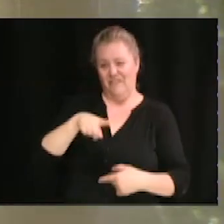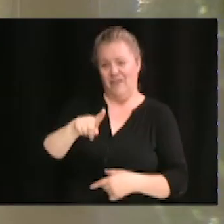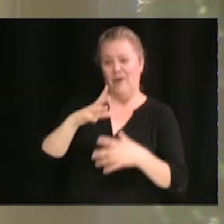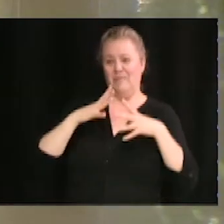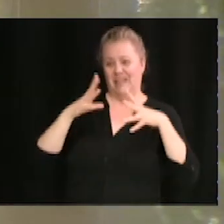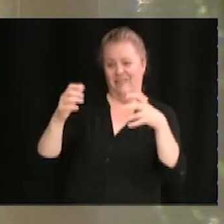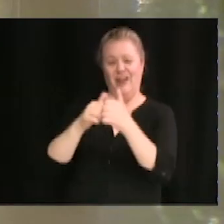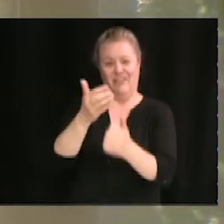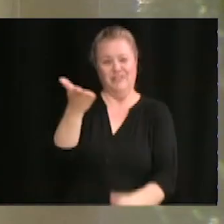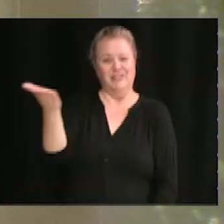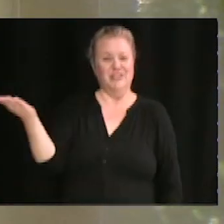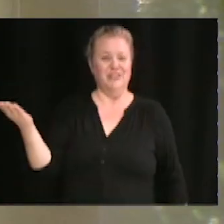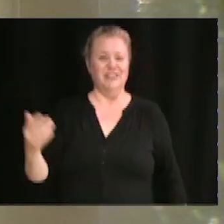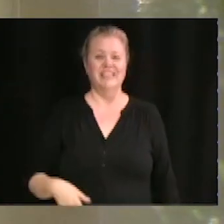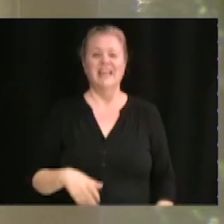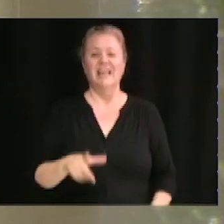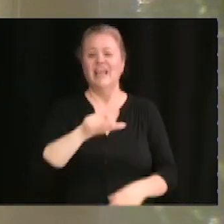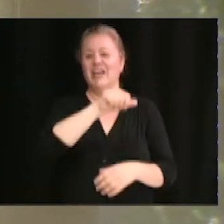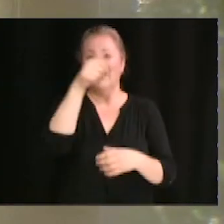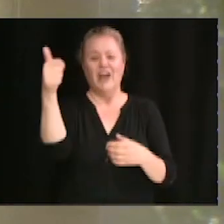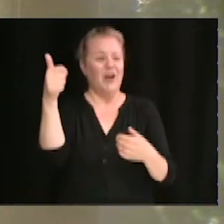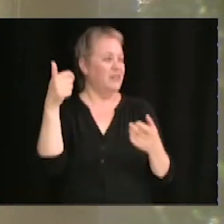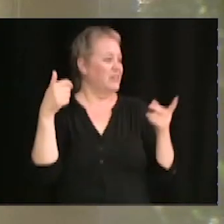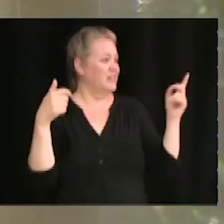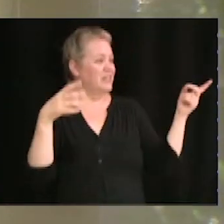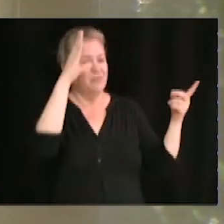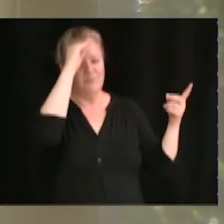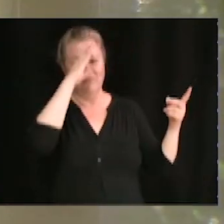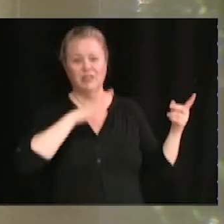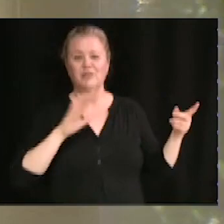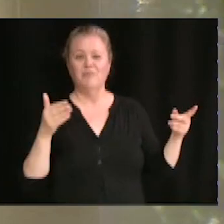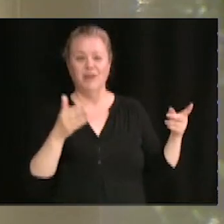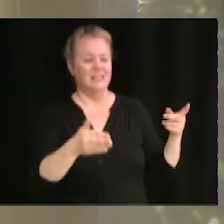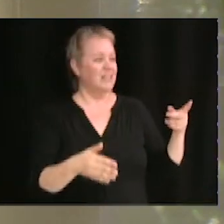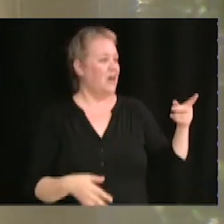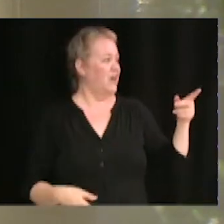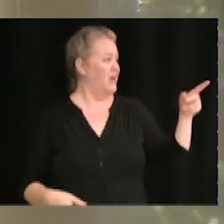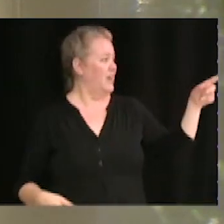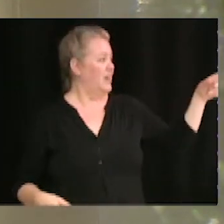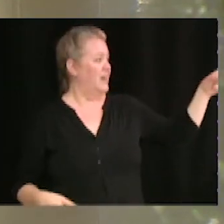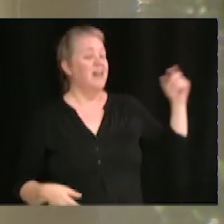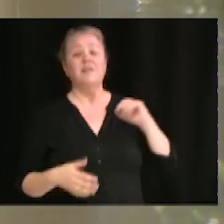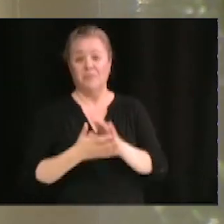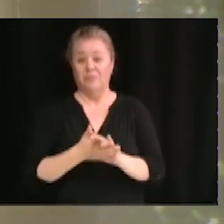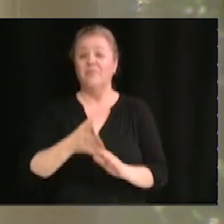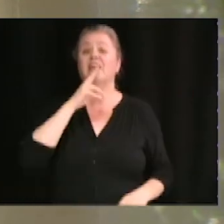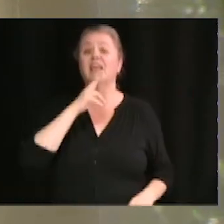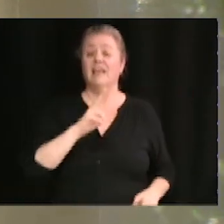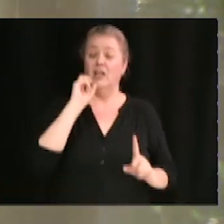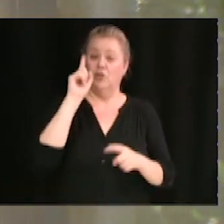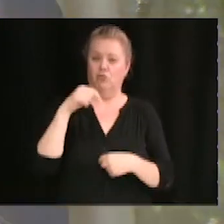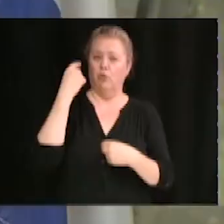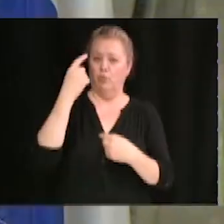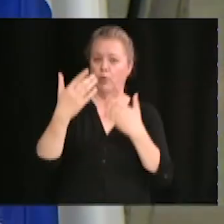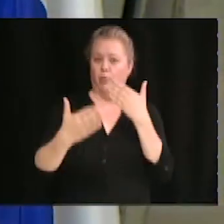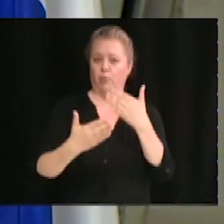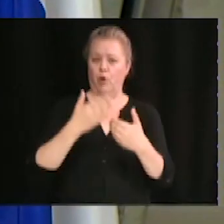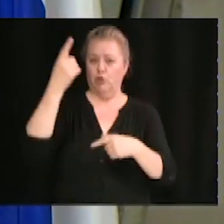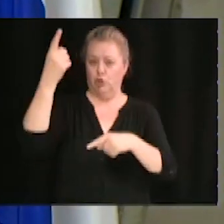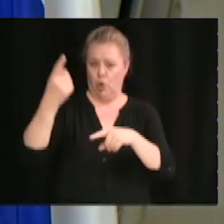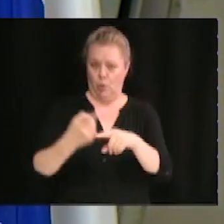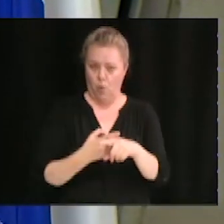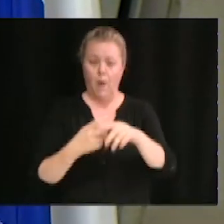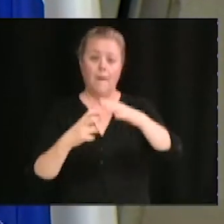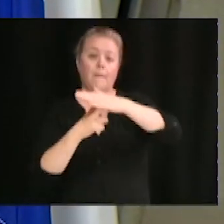Merci beaucoup. Autre intervention des collègues, M. Poisson. Oui. C'est maintenant près d'un mois que le pont de l